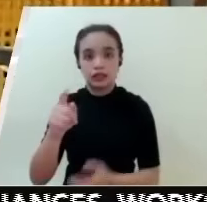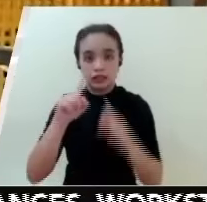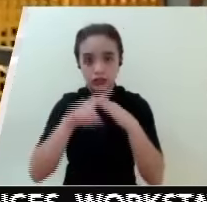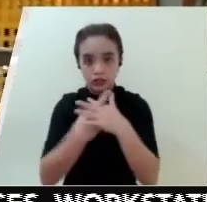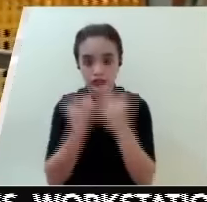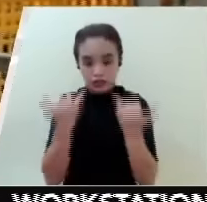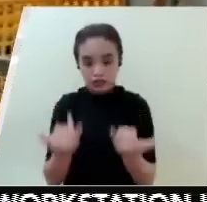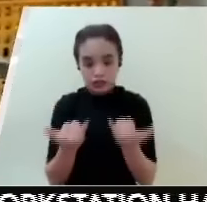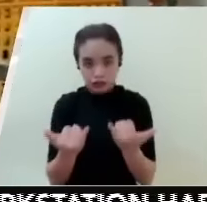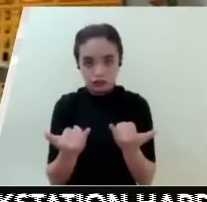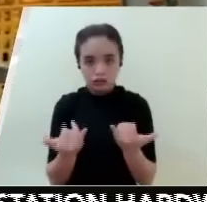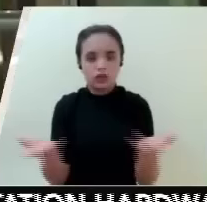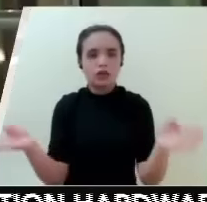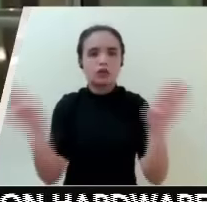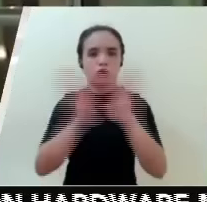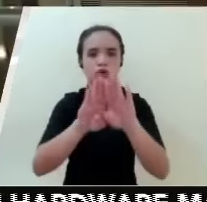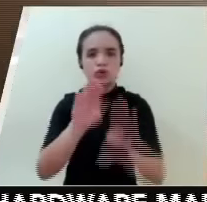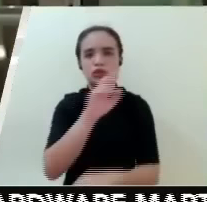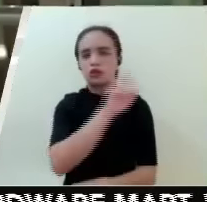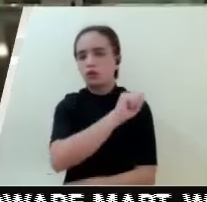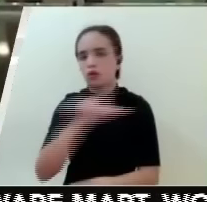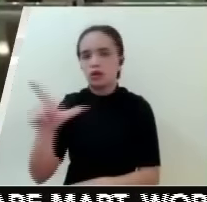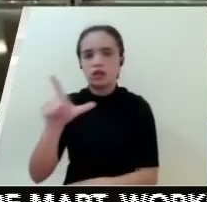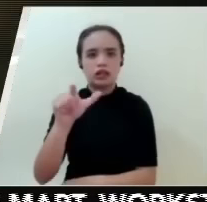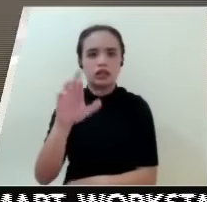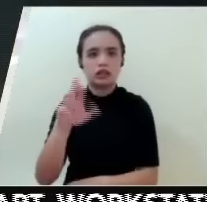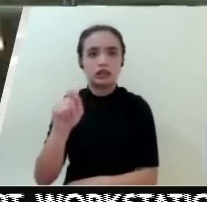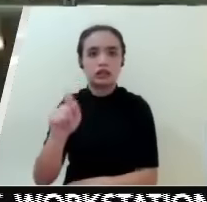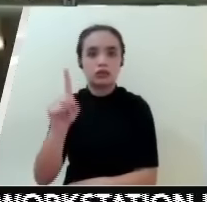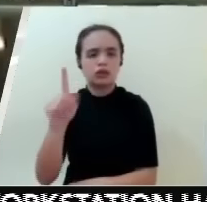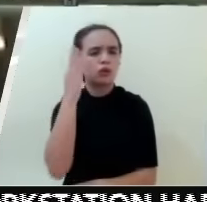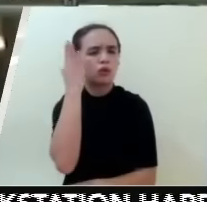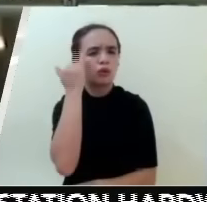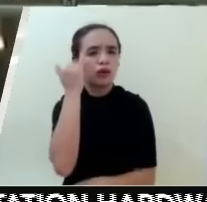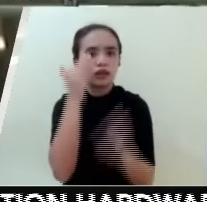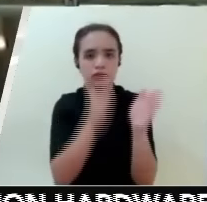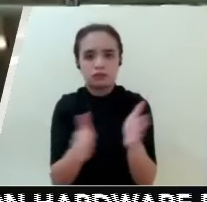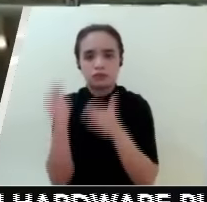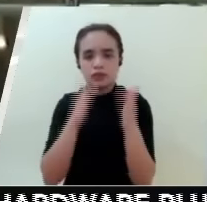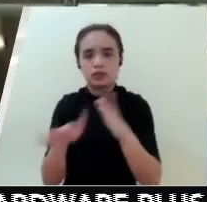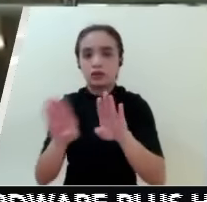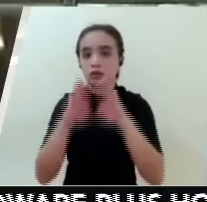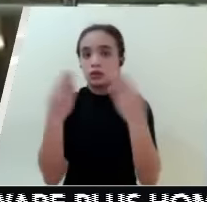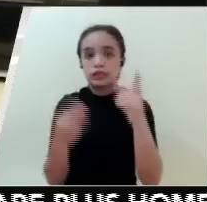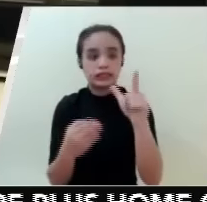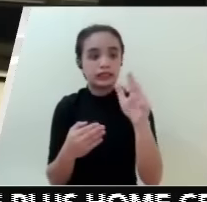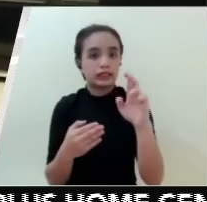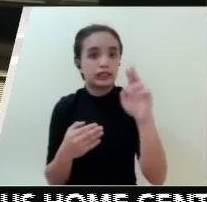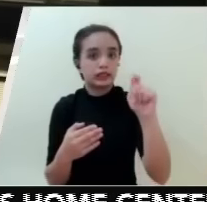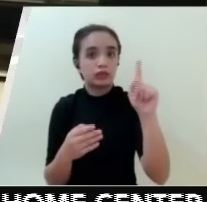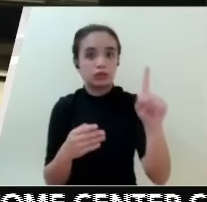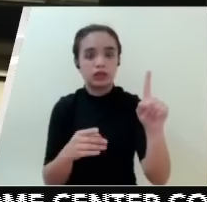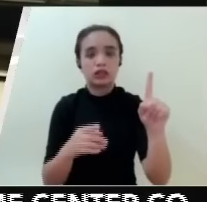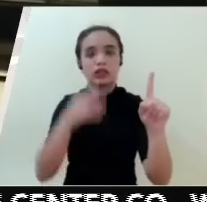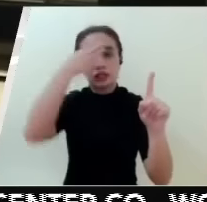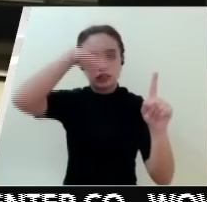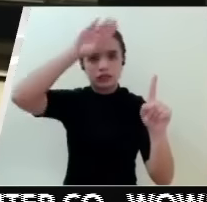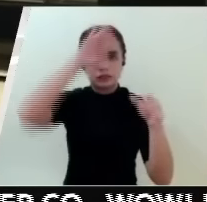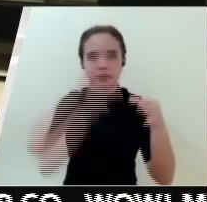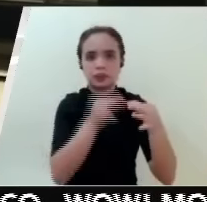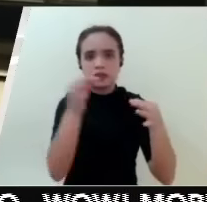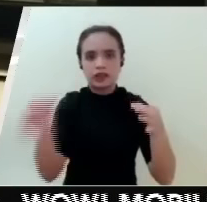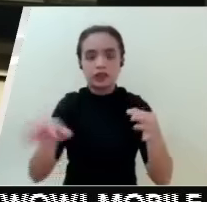LRT Line 1 ng tatlong weekends para paghandaan ang pagbubukas ng LRT 1 Cavite Extension Phase 1 sa last quarter ng